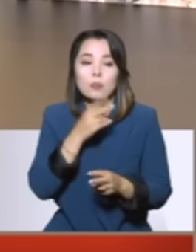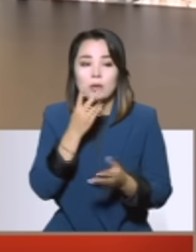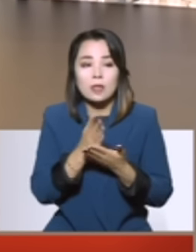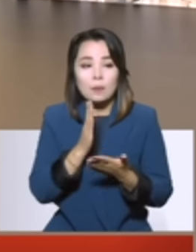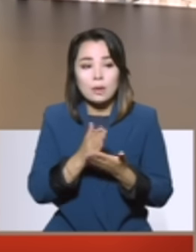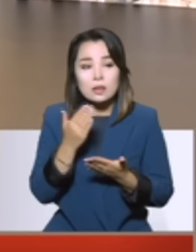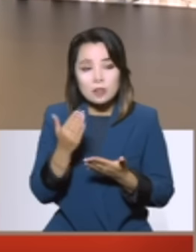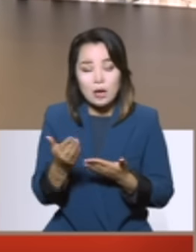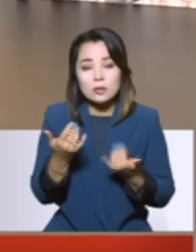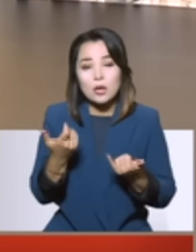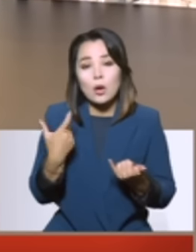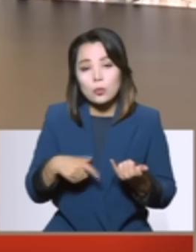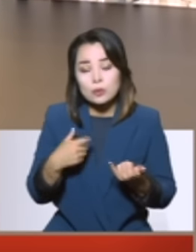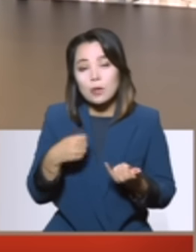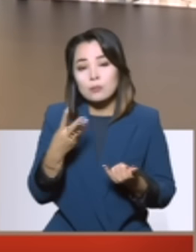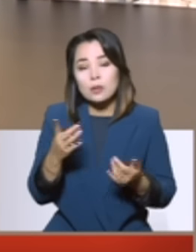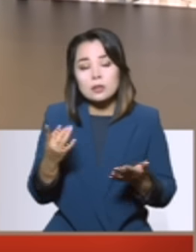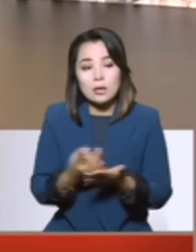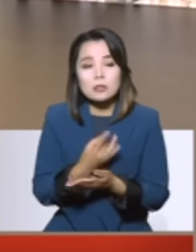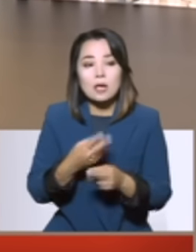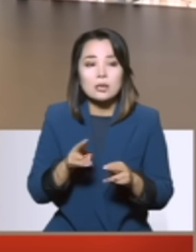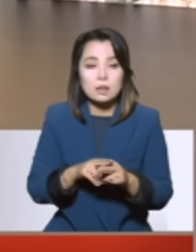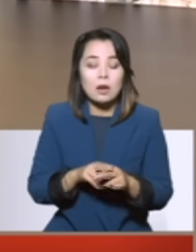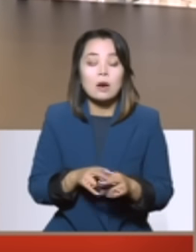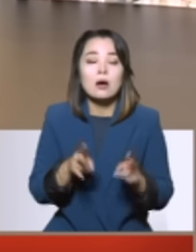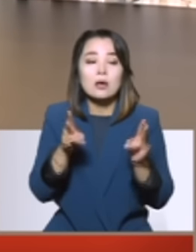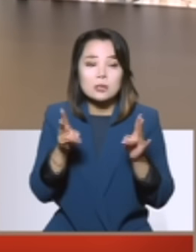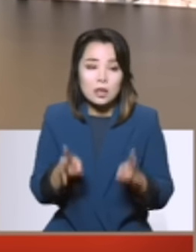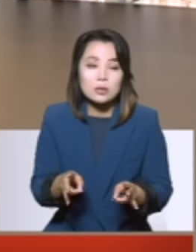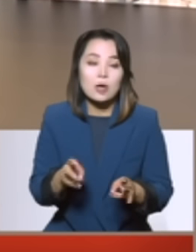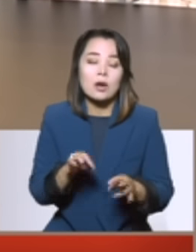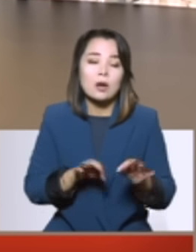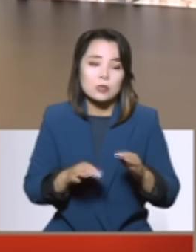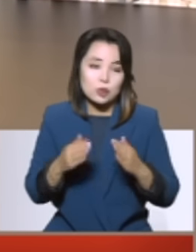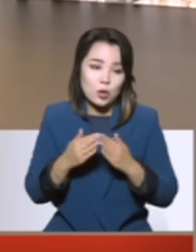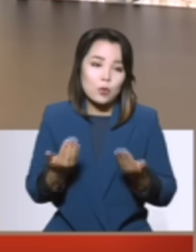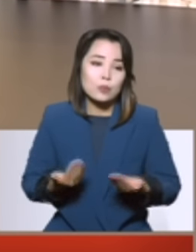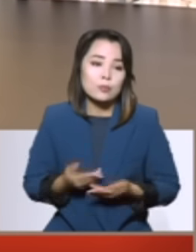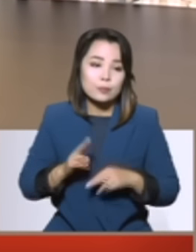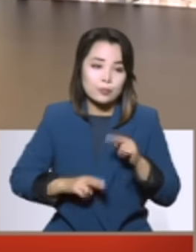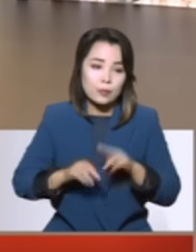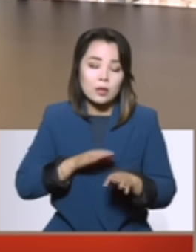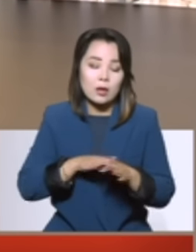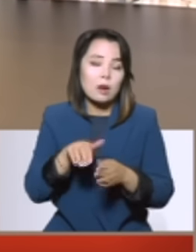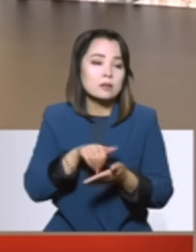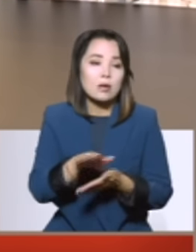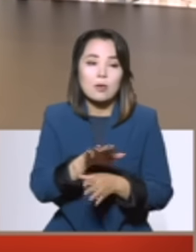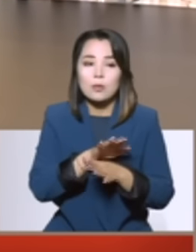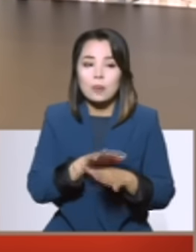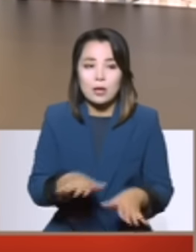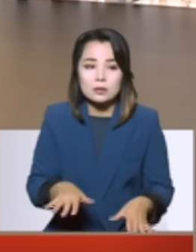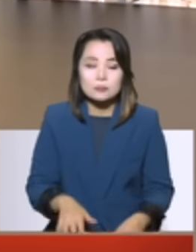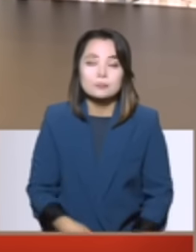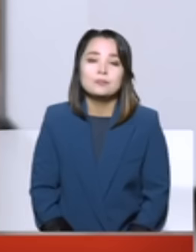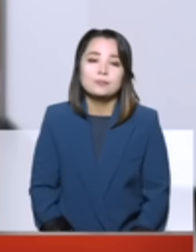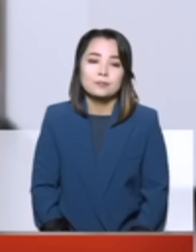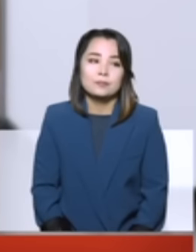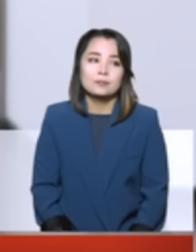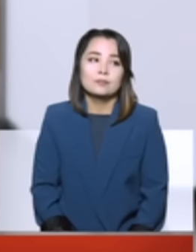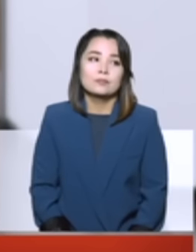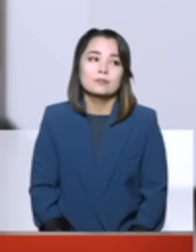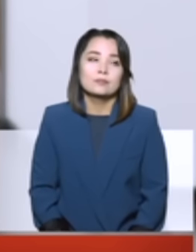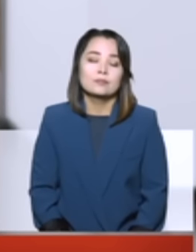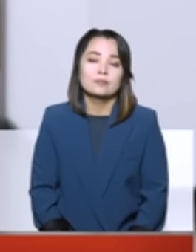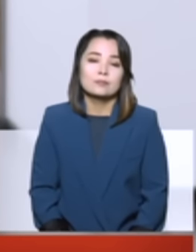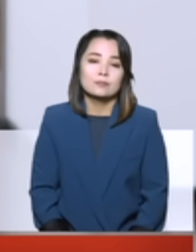рас. Ол өзі бірнеше мәрте жарақат алса да, сәулет өнерінен бас тартпағанын айтады. Все было